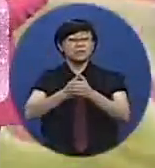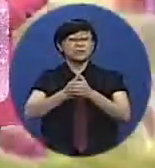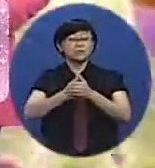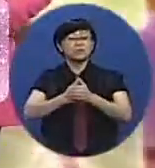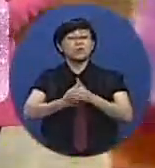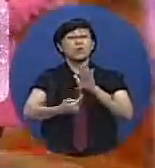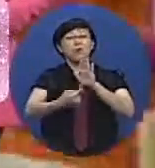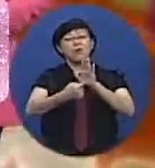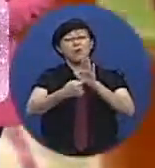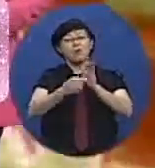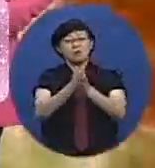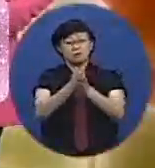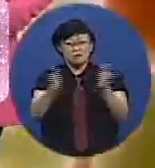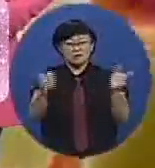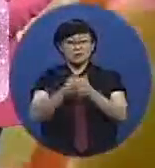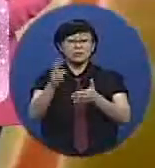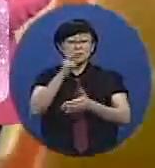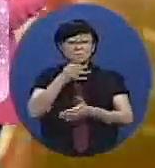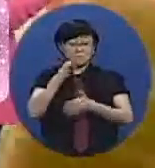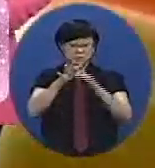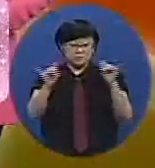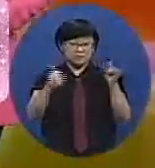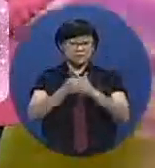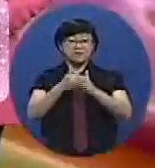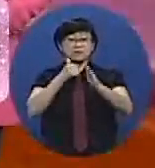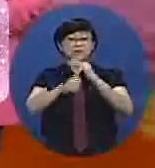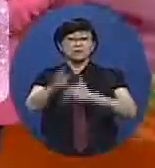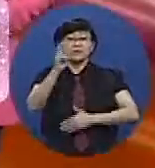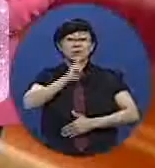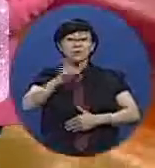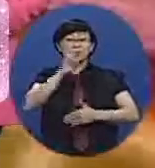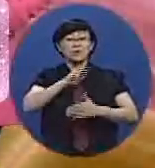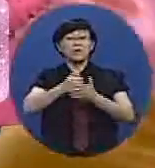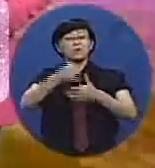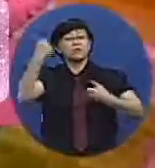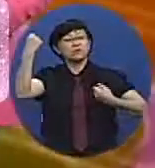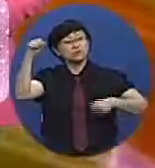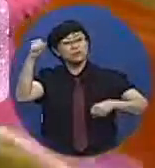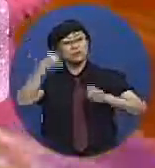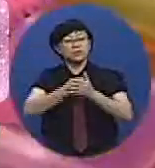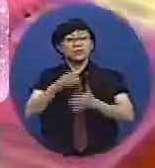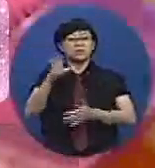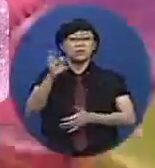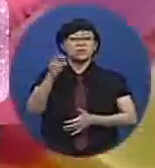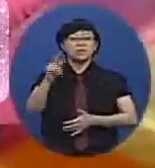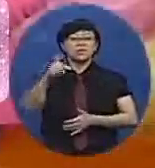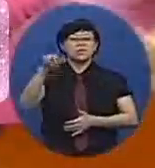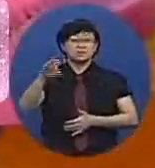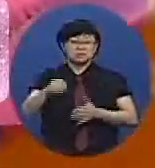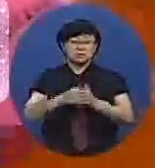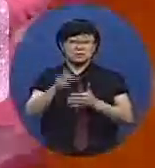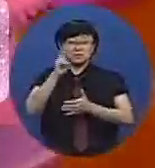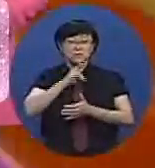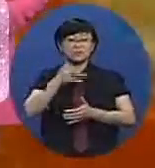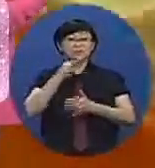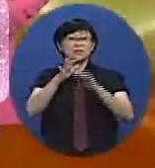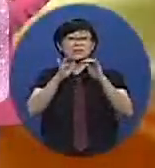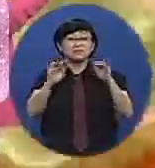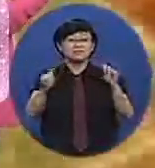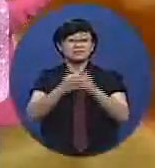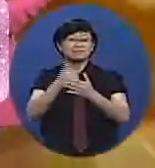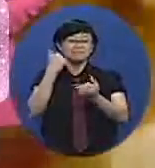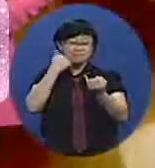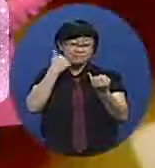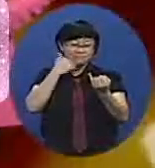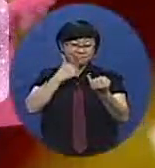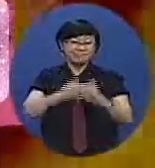데뷔한 앵카 트로트 가수입니다. 대표곡은 노래하며 춤추며 연정 등을 히트시킨